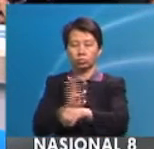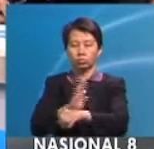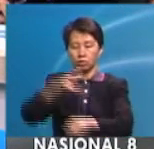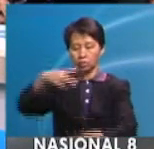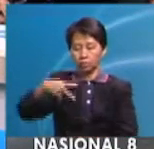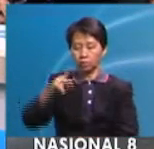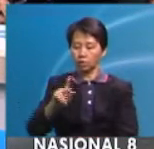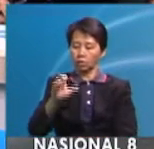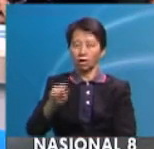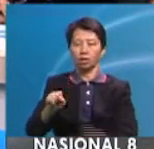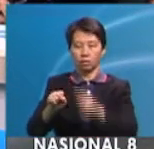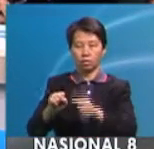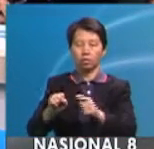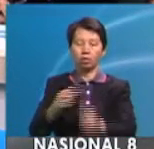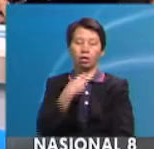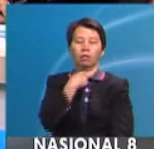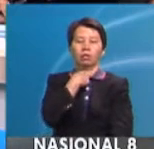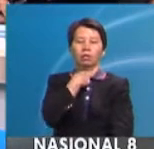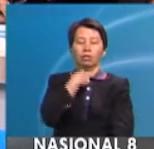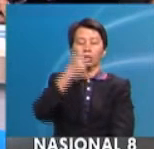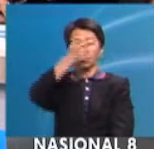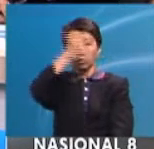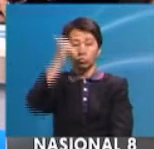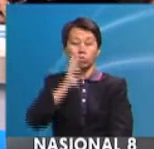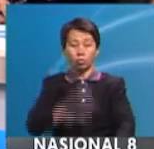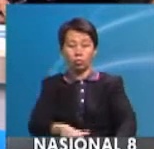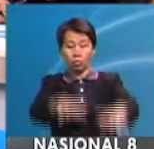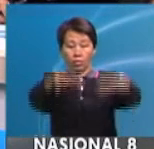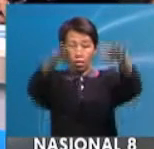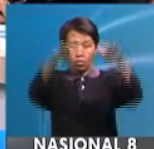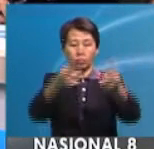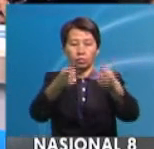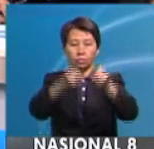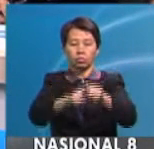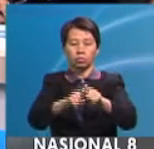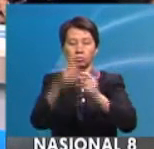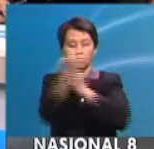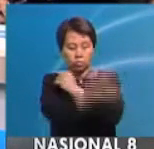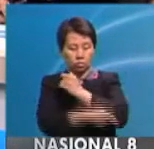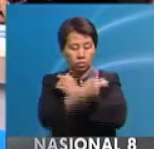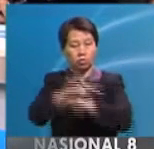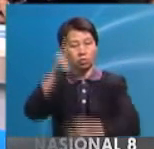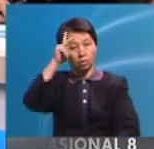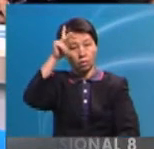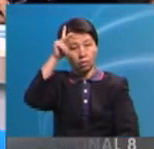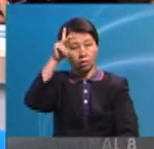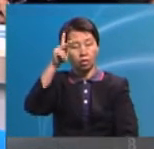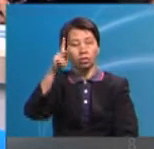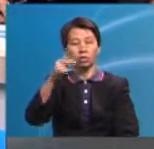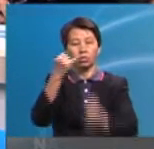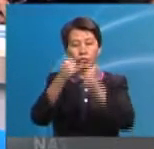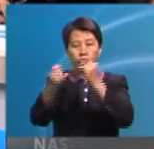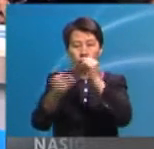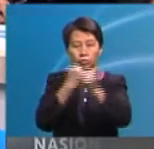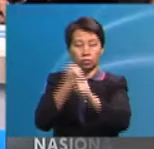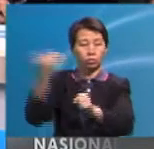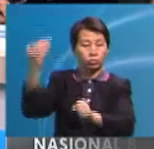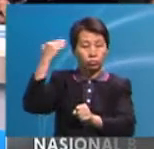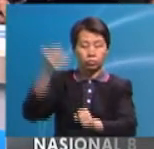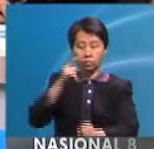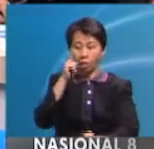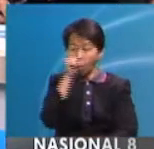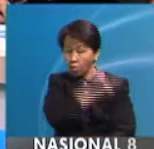kecil dan sederhana PGS terjebak seekoran baja besar melanda beberapa jajahan di Kelantan ujung tahun lalu paling